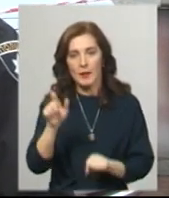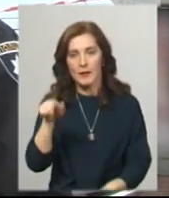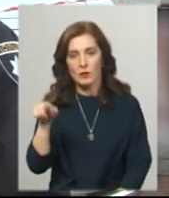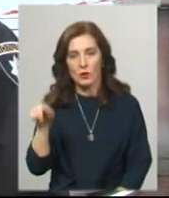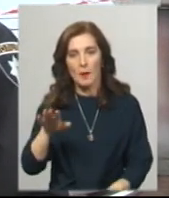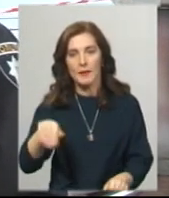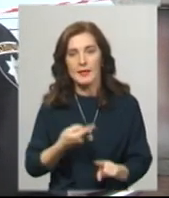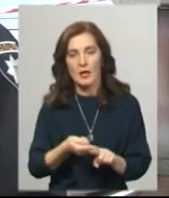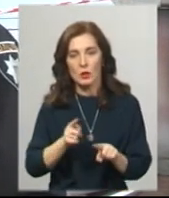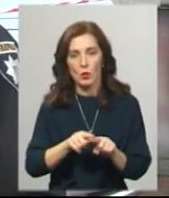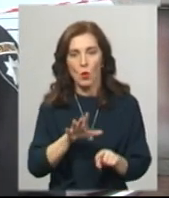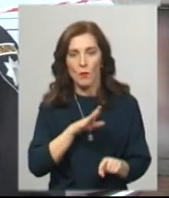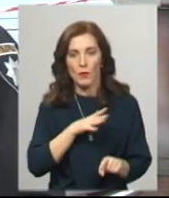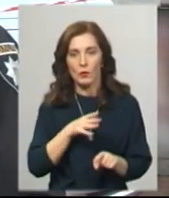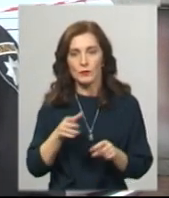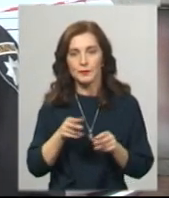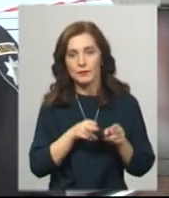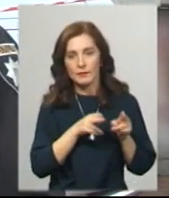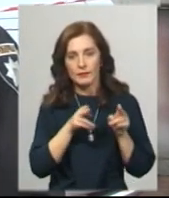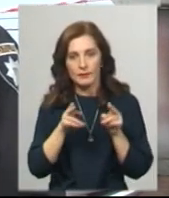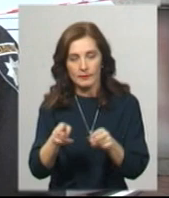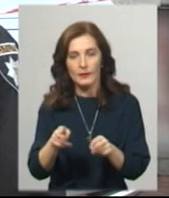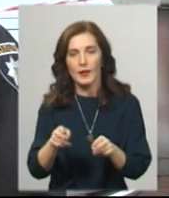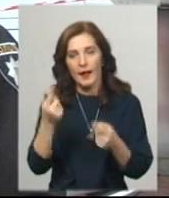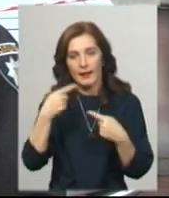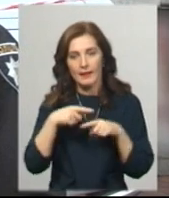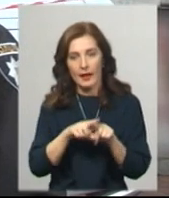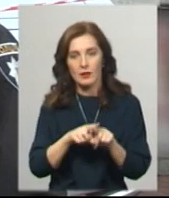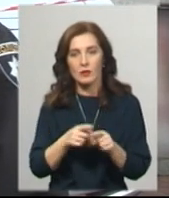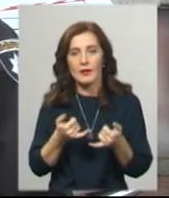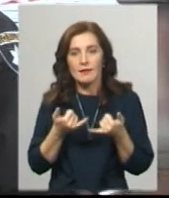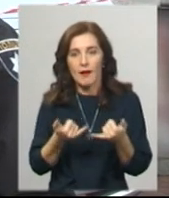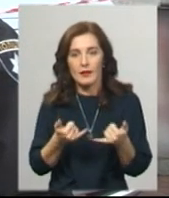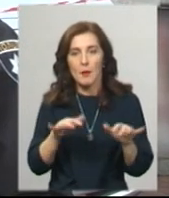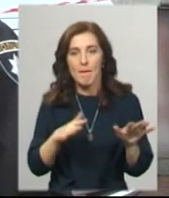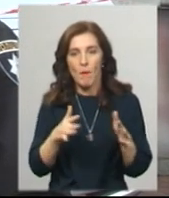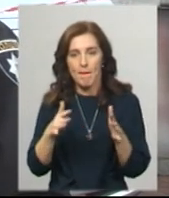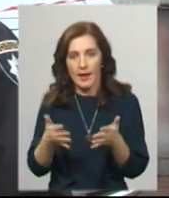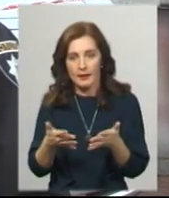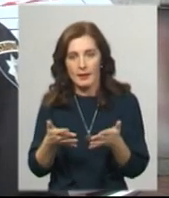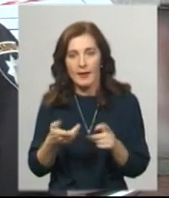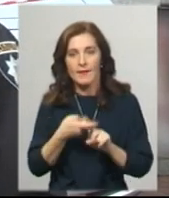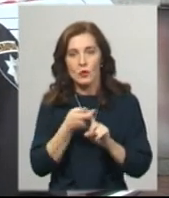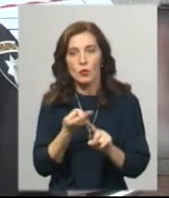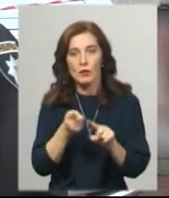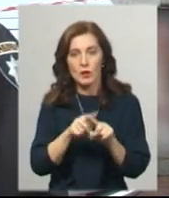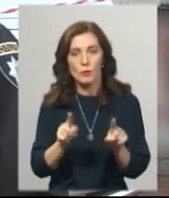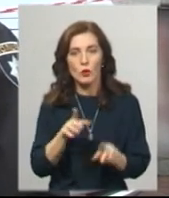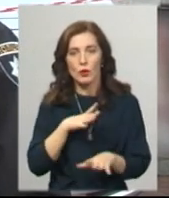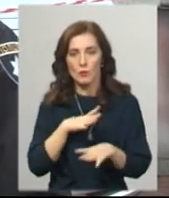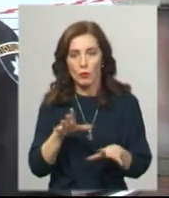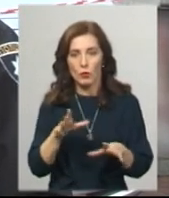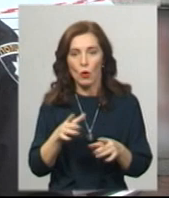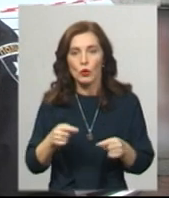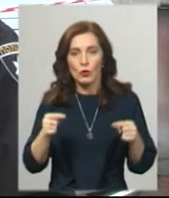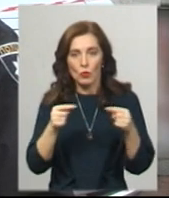цього негайно було здійснено виїзд слідчої оперативної групи, вибухотехніків та кінологів. На даний момент, в зв'язку з тим, що не було вказано точної адреси